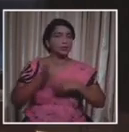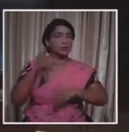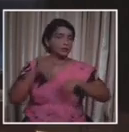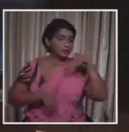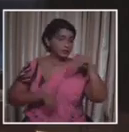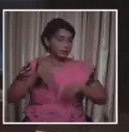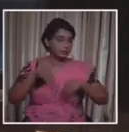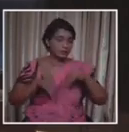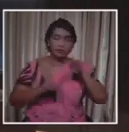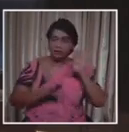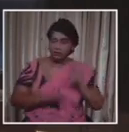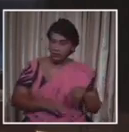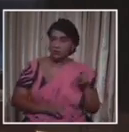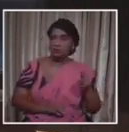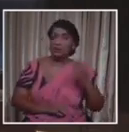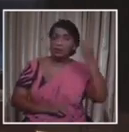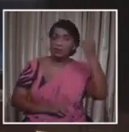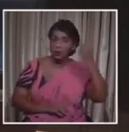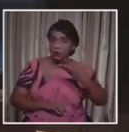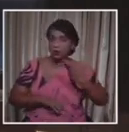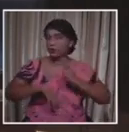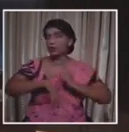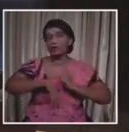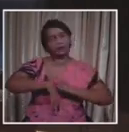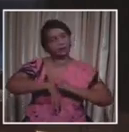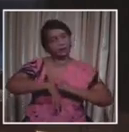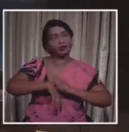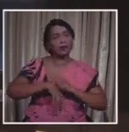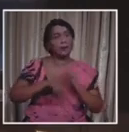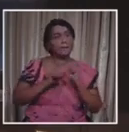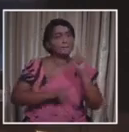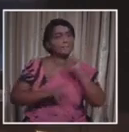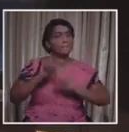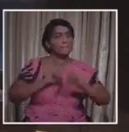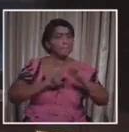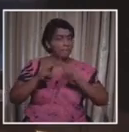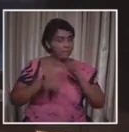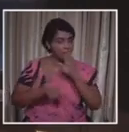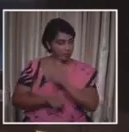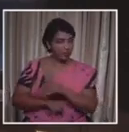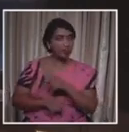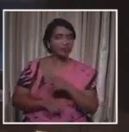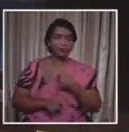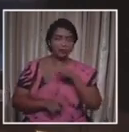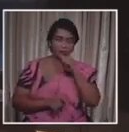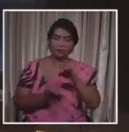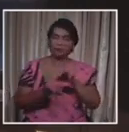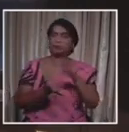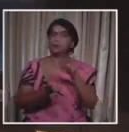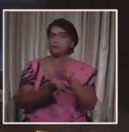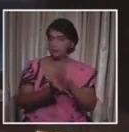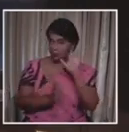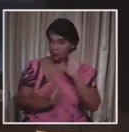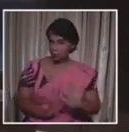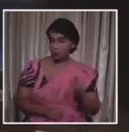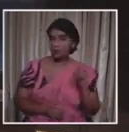විමසීම සඳහා දිනයක් සහ වේලාවක් පාර්ලිමේන්තුව විසින් නියම කළ යුතු බැවින්